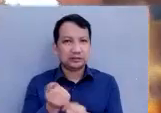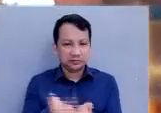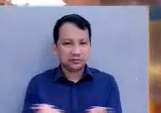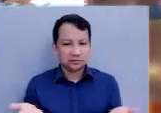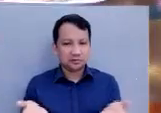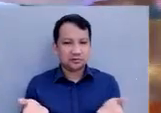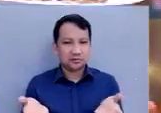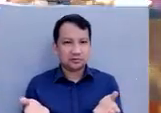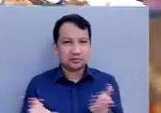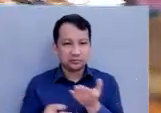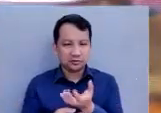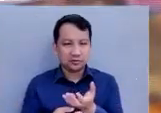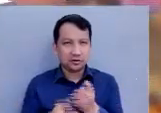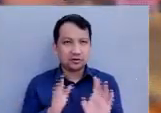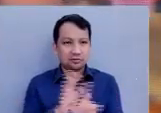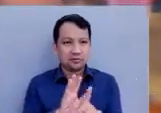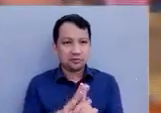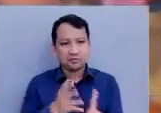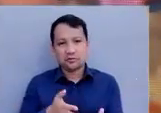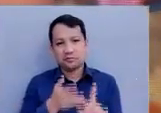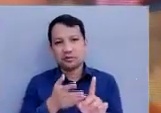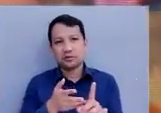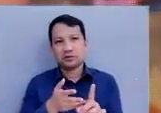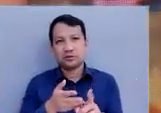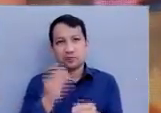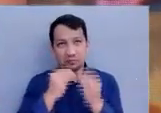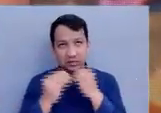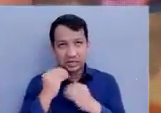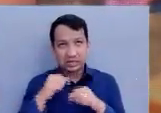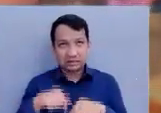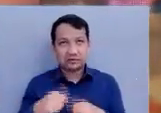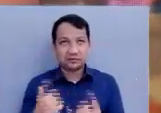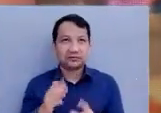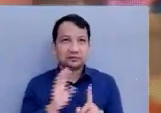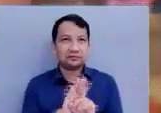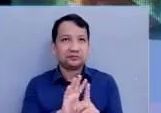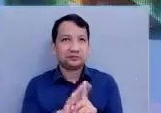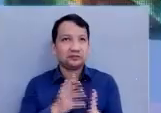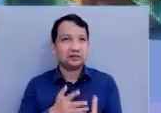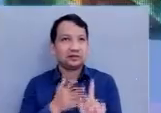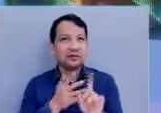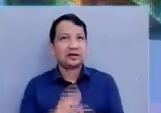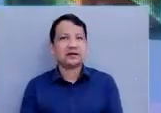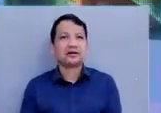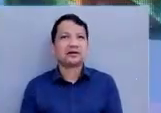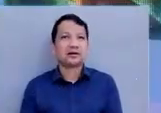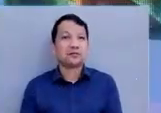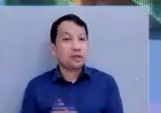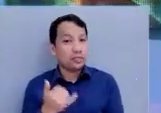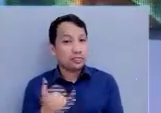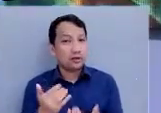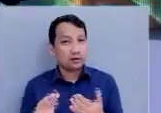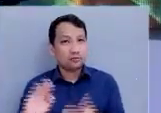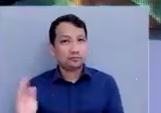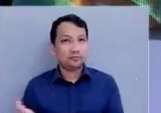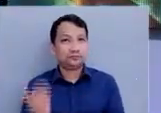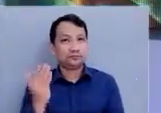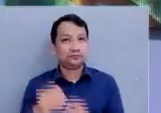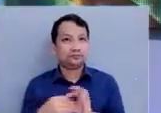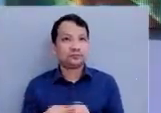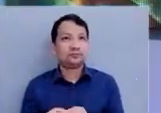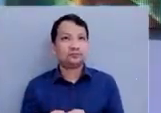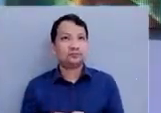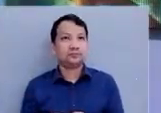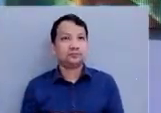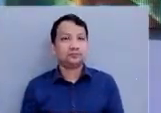kaya kilalang-kilala na itong mga putahe na ito kaya Nam tawagin na natin anga ngayong bukod